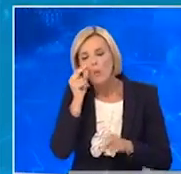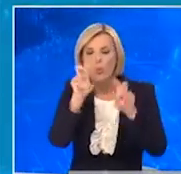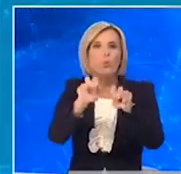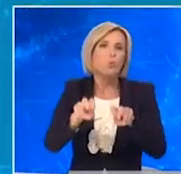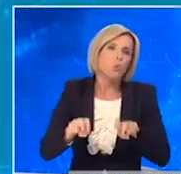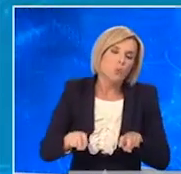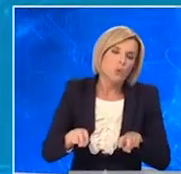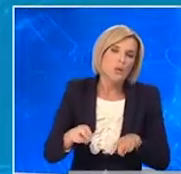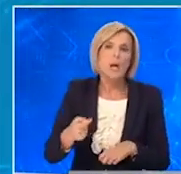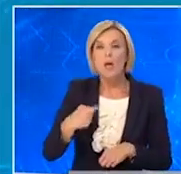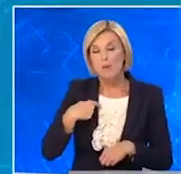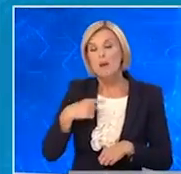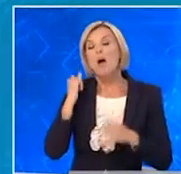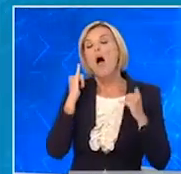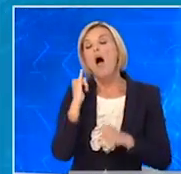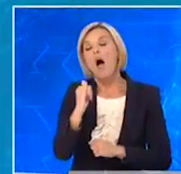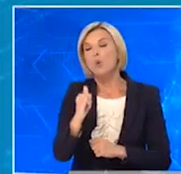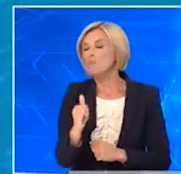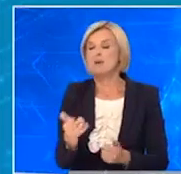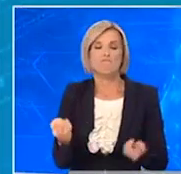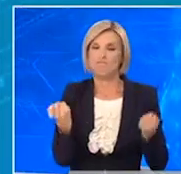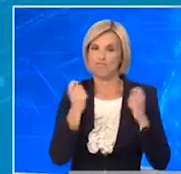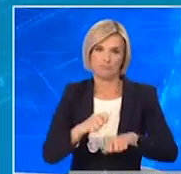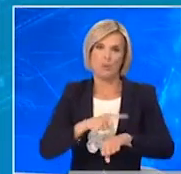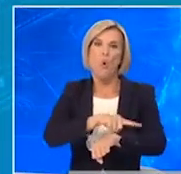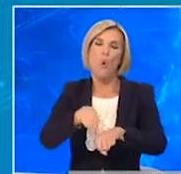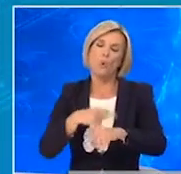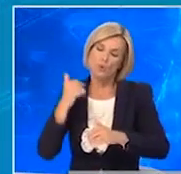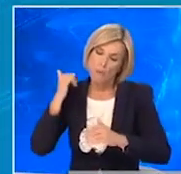εμέ είναι μακριά ακόμα ο χρόνος που θα